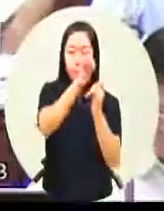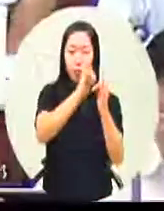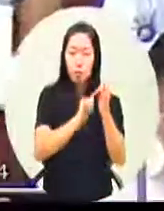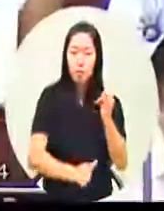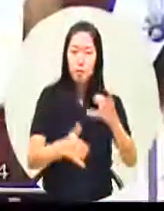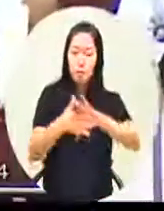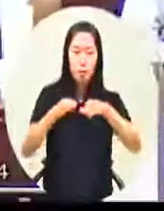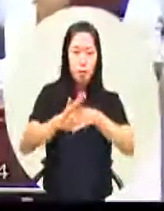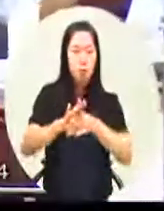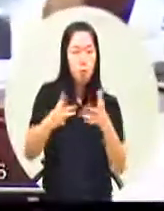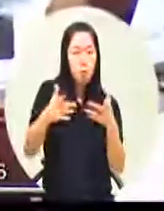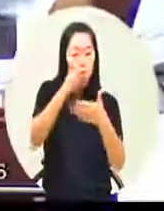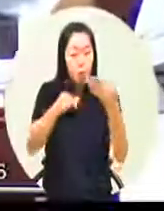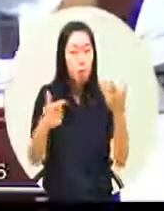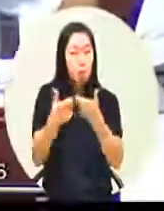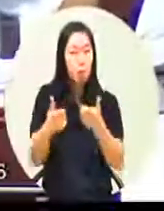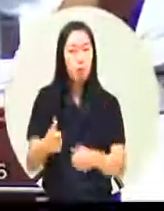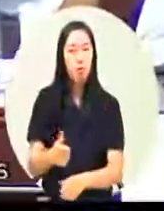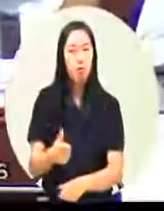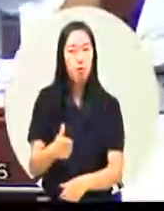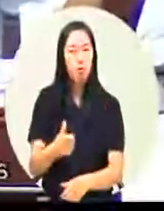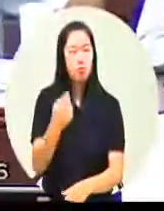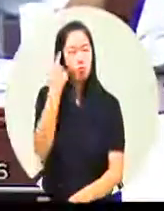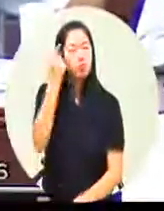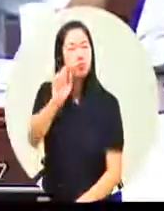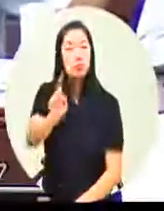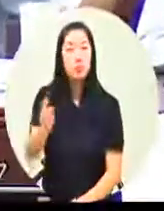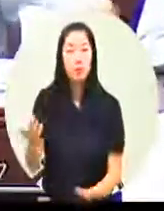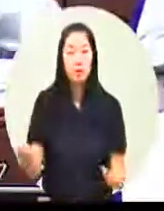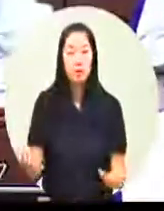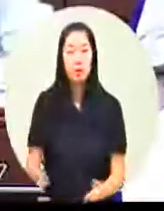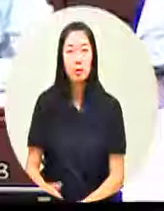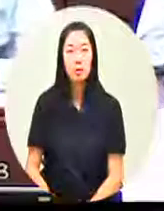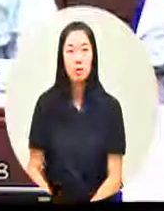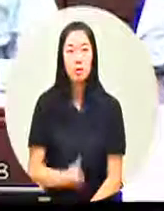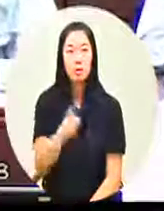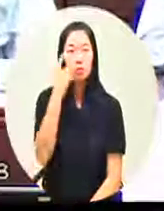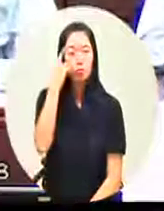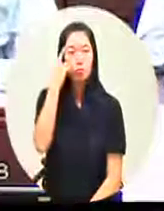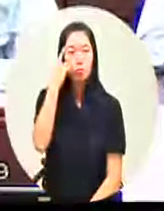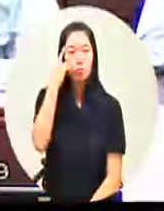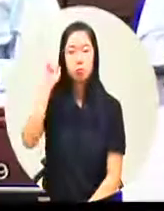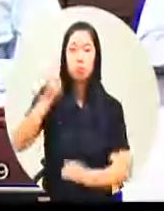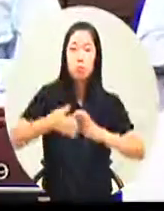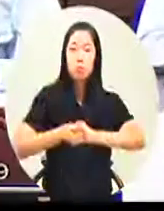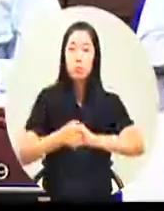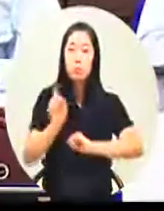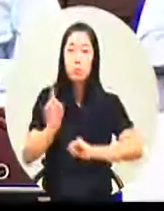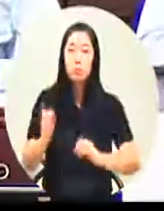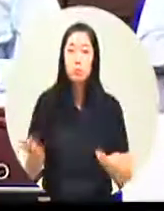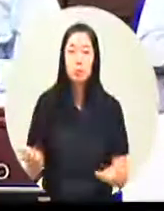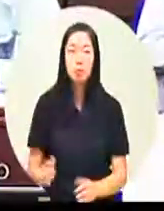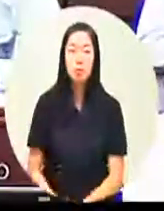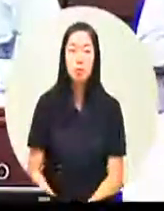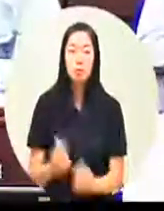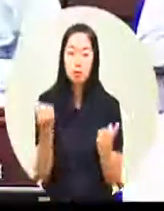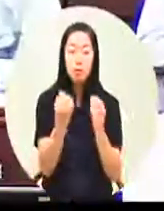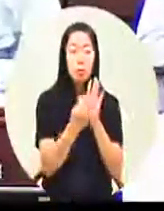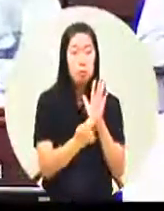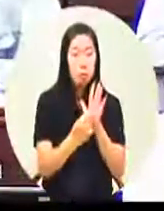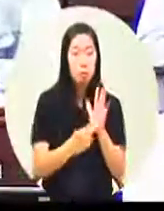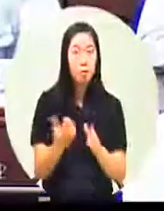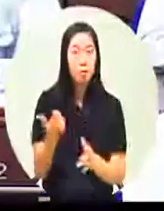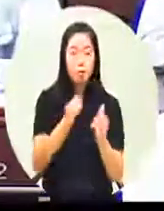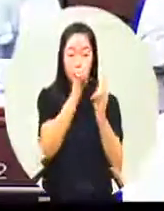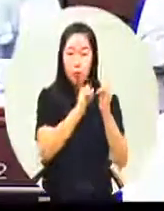具备这样的条件。 什么叫特殊风貌？人文风貌？你的定义是什么？ 我想如果说它有一些在历